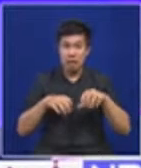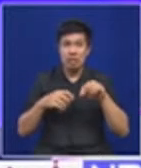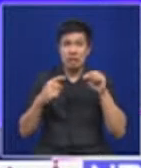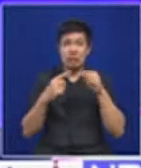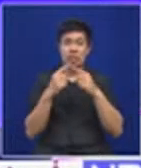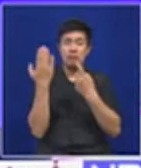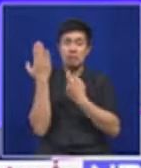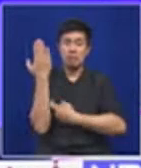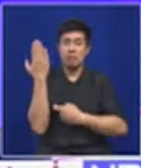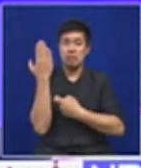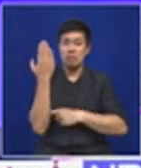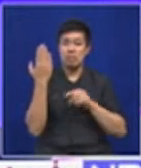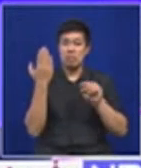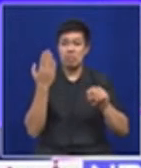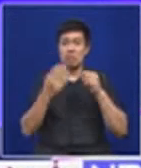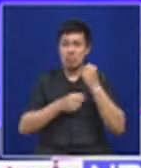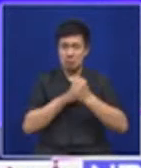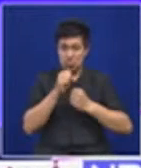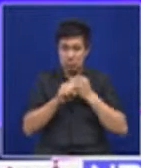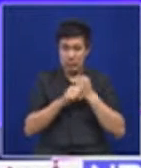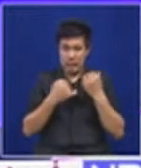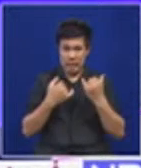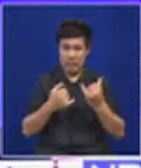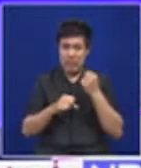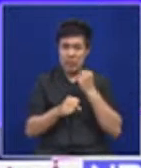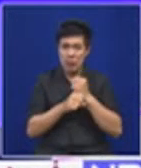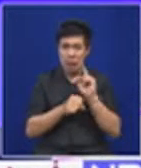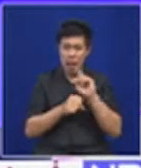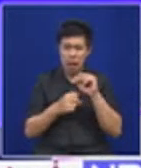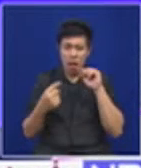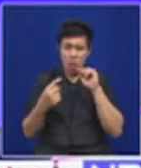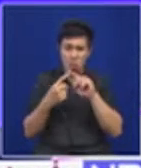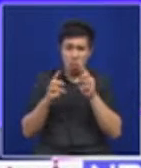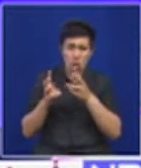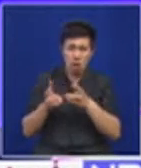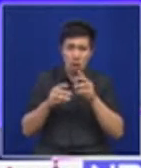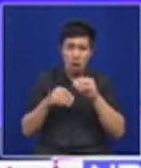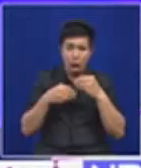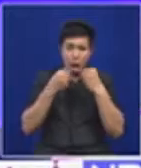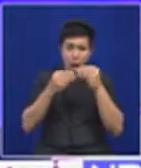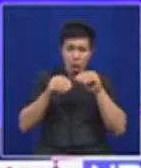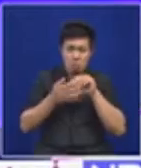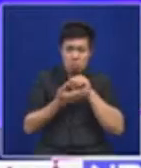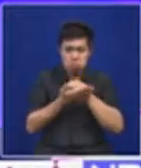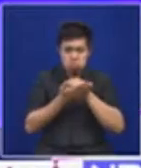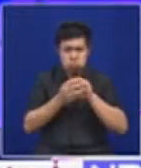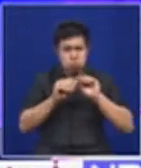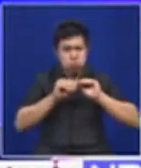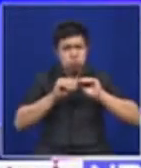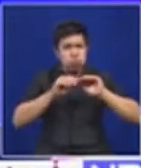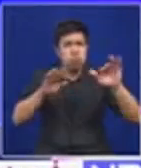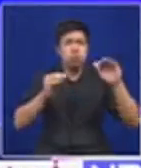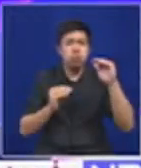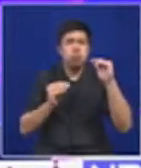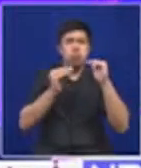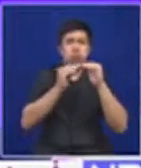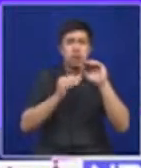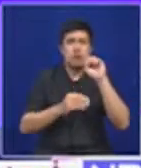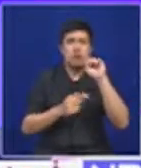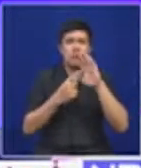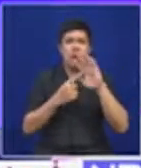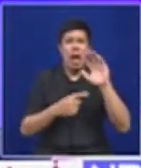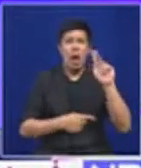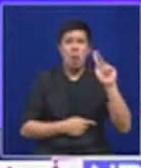ายกมาตรฐานของงานคือการนำพาบริการมาตรฐานนำพาบึงกาฬสู่สากลการจัดงานในปีนี้จึงเป็น